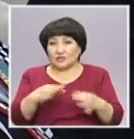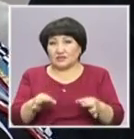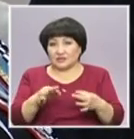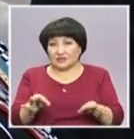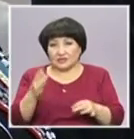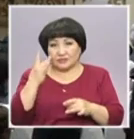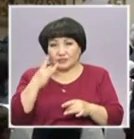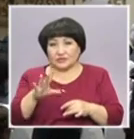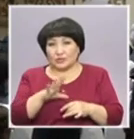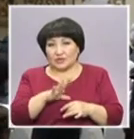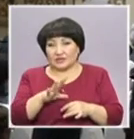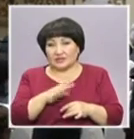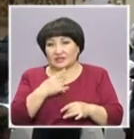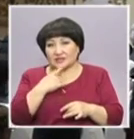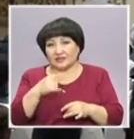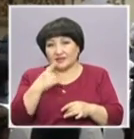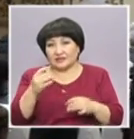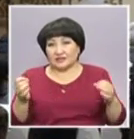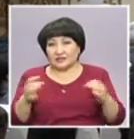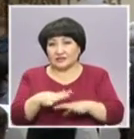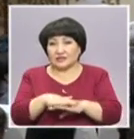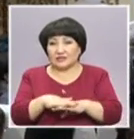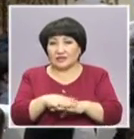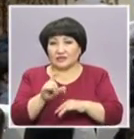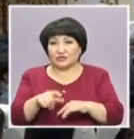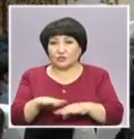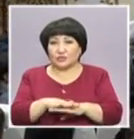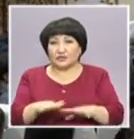дейді жиналған жұрт. Перизат Көмекбайқызы, Әсет Құндақбаев, Алматы телеарнасы.